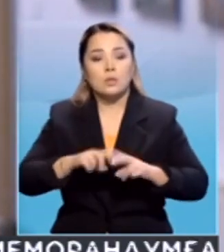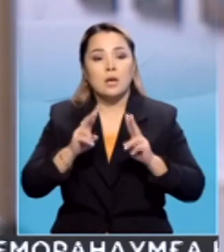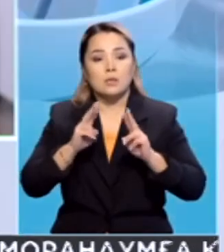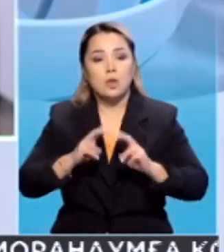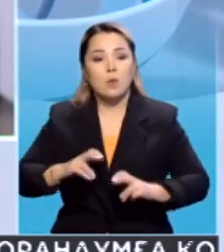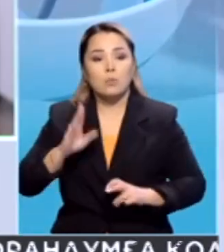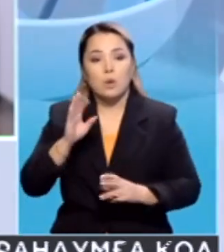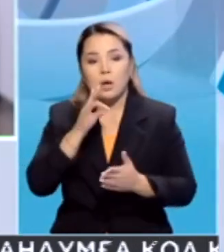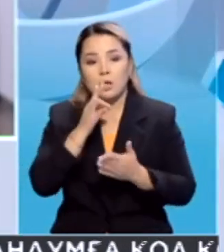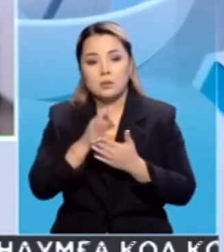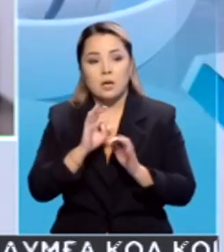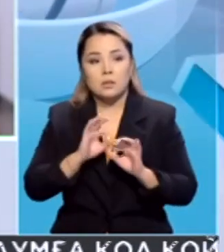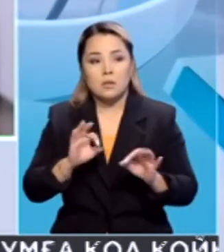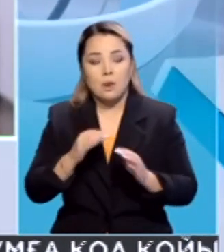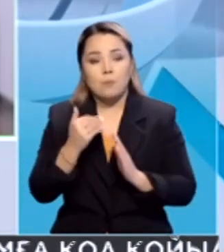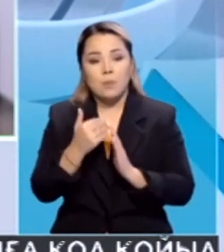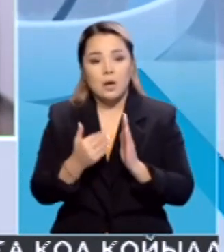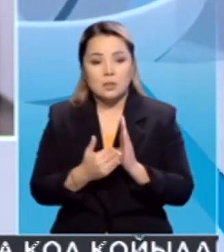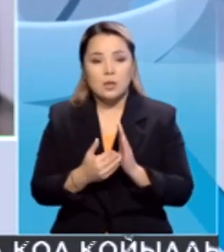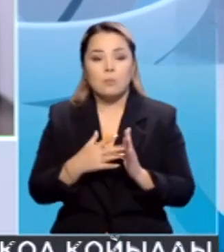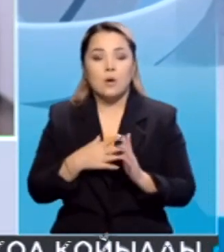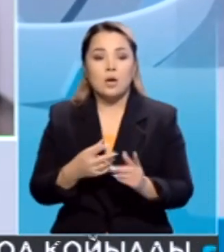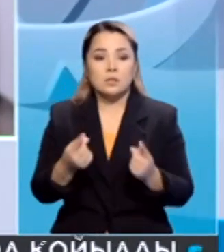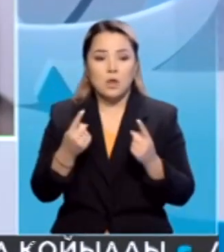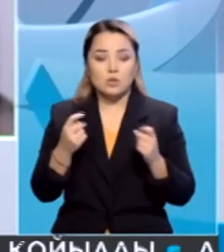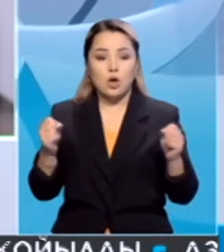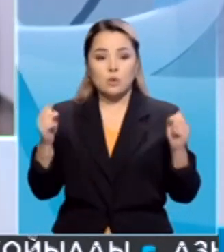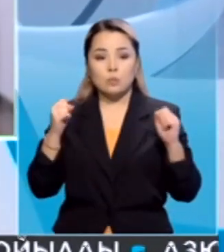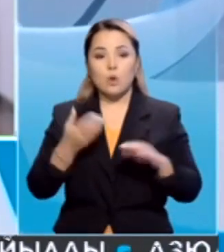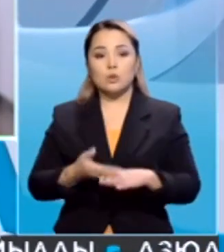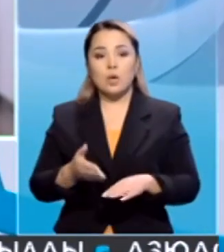жүргізетінін айтты. Сондай ақ бұл бағдарламадағы аса ауыр